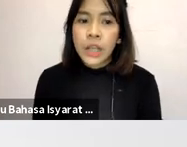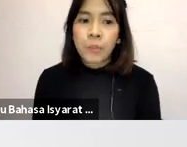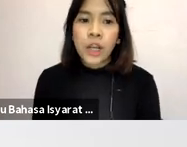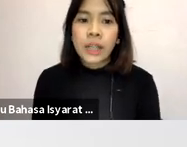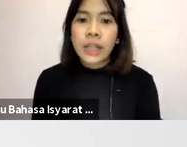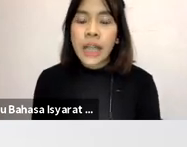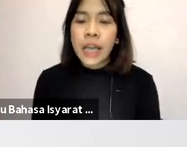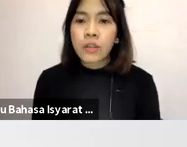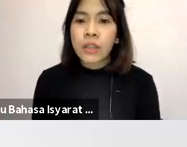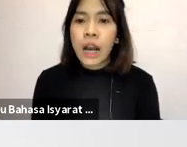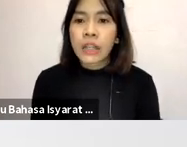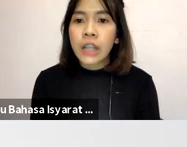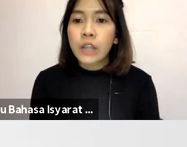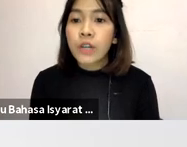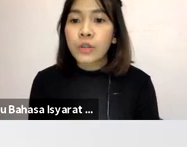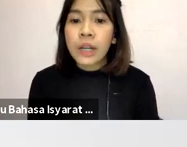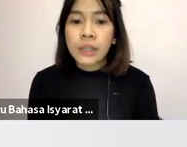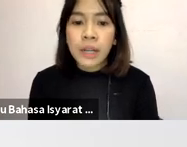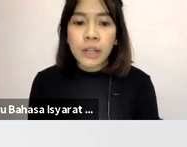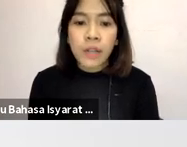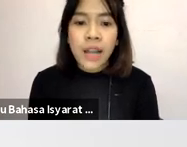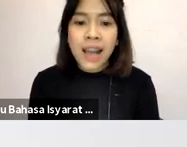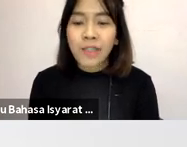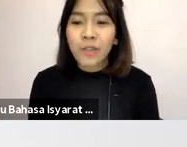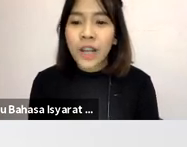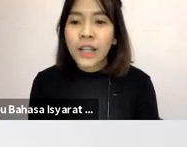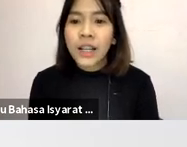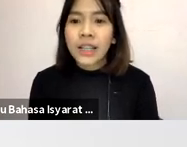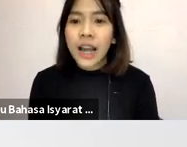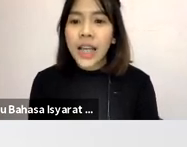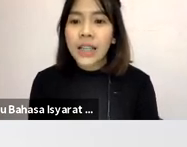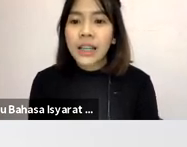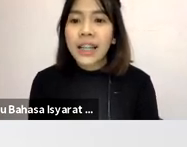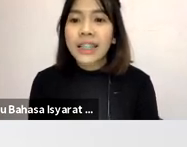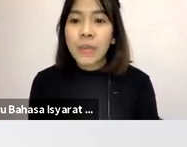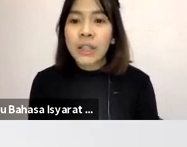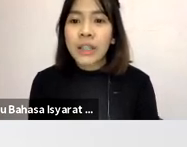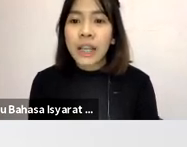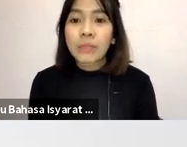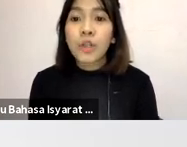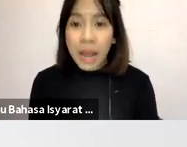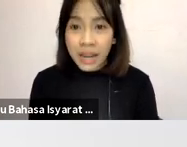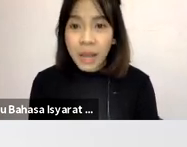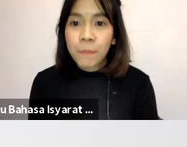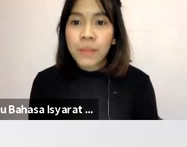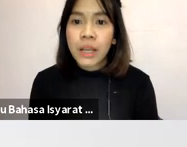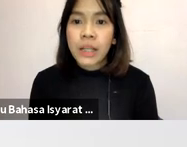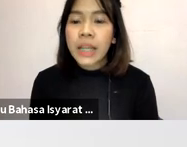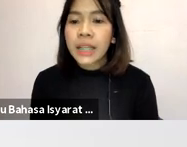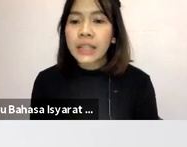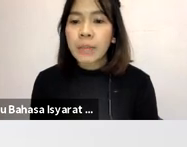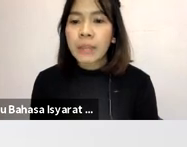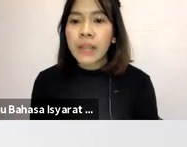lagipula di daerah Yogyakarta juga sudah sebenarnya sudah ada aturan terkait disabilitas belum ada